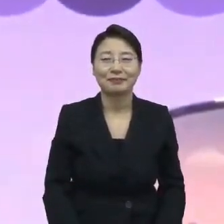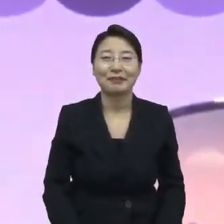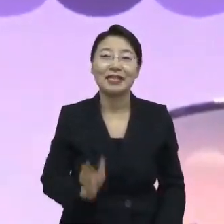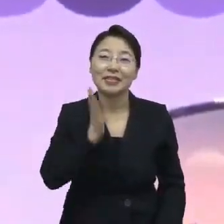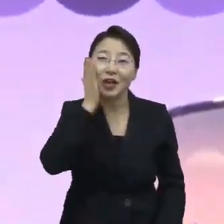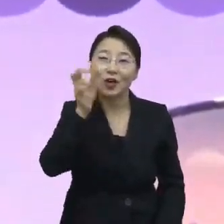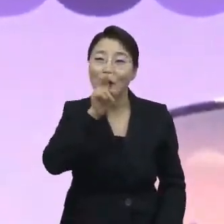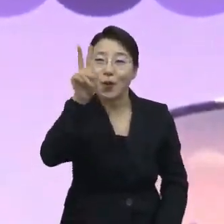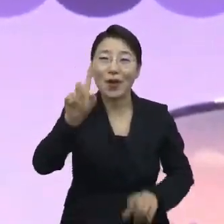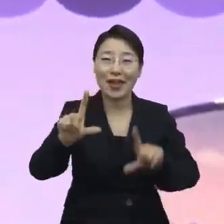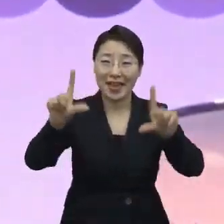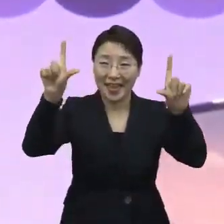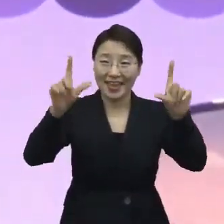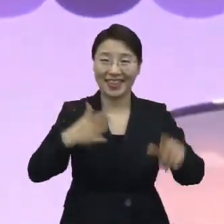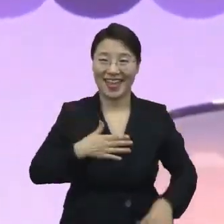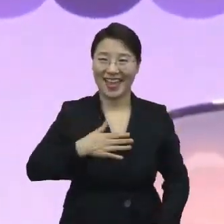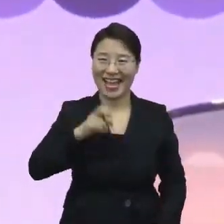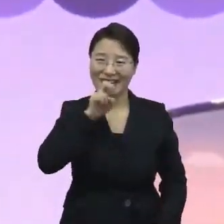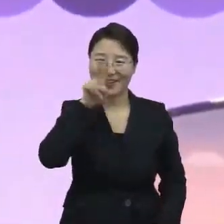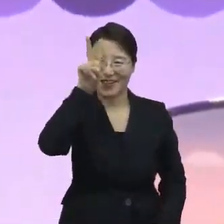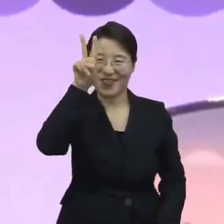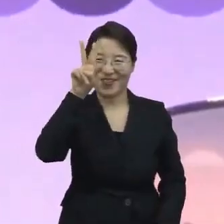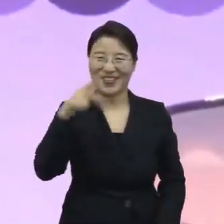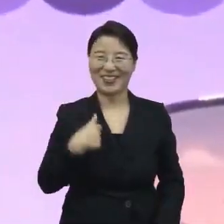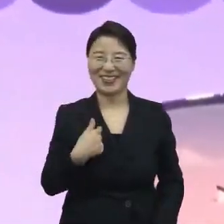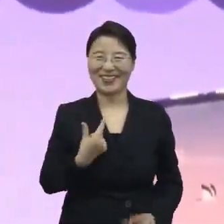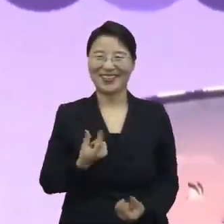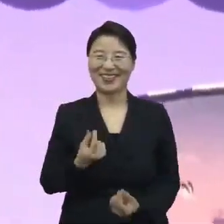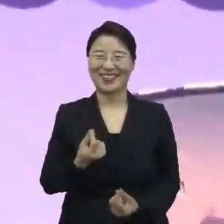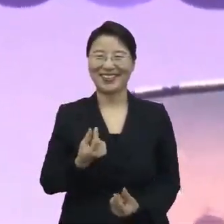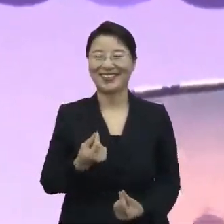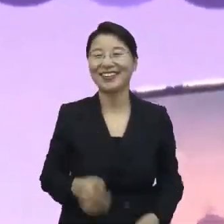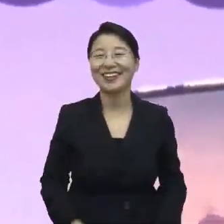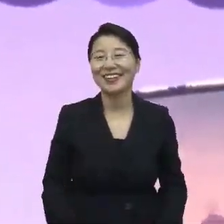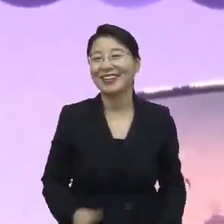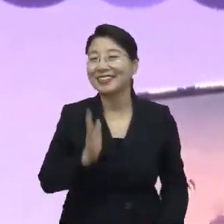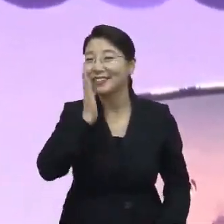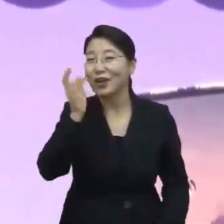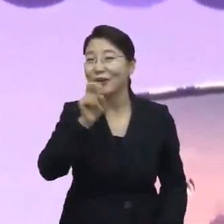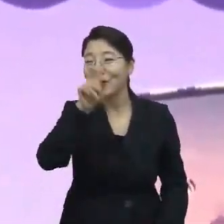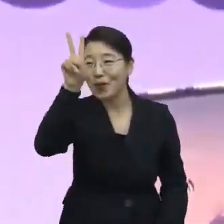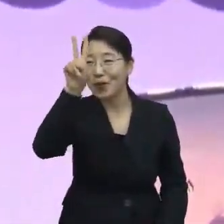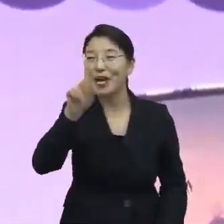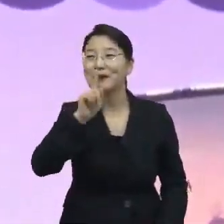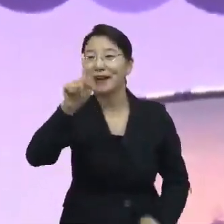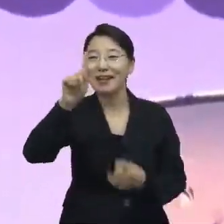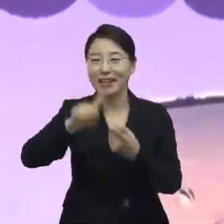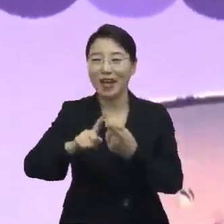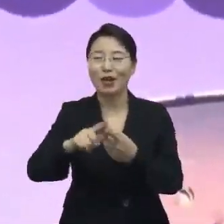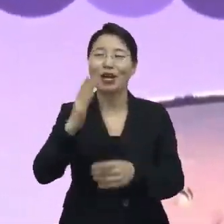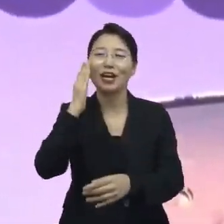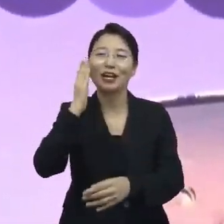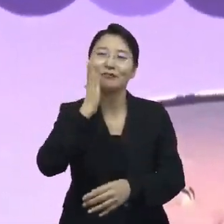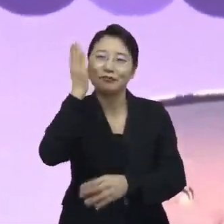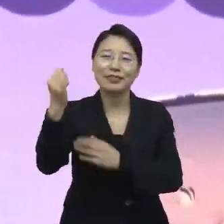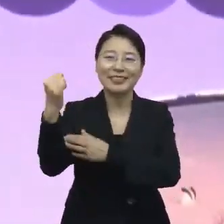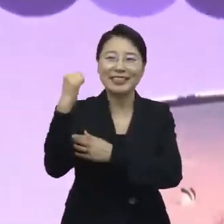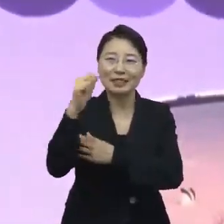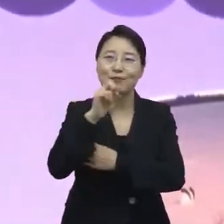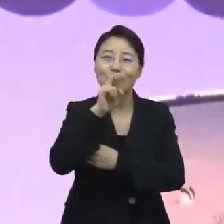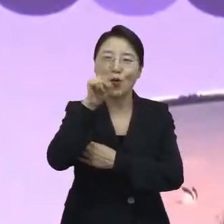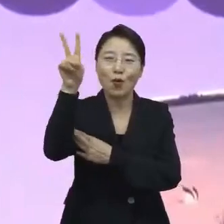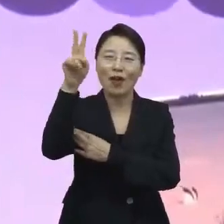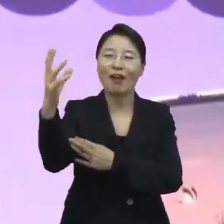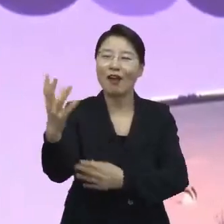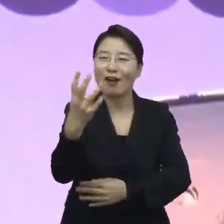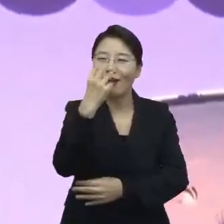해처럼 제가 용띠입니다. 제가 용띠인데 청룡의 그 해 말 그대로 푸른 기운, 용의 그 상스러운